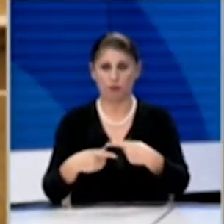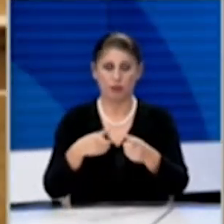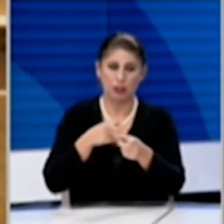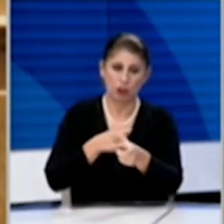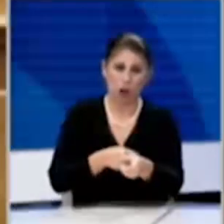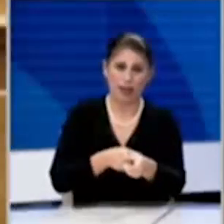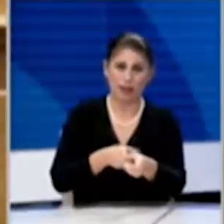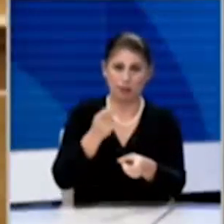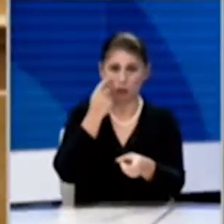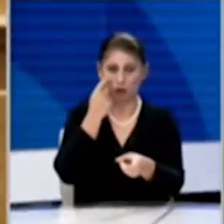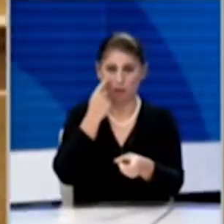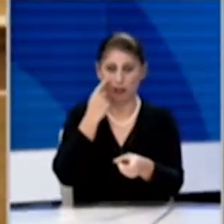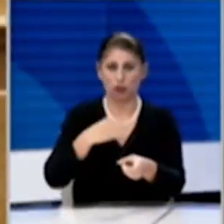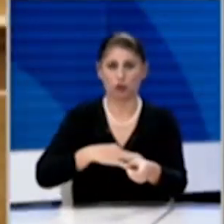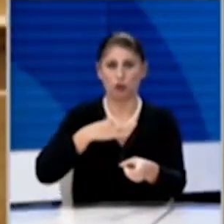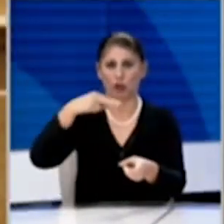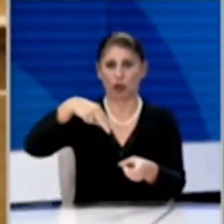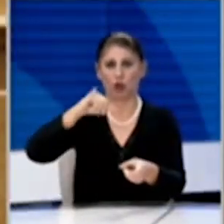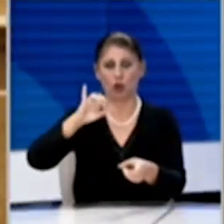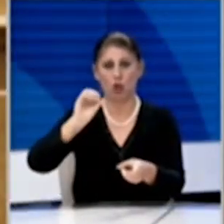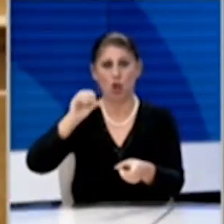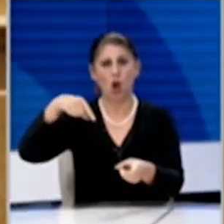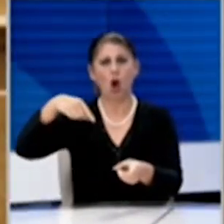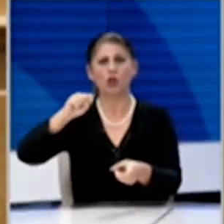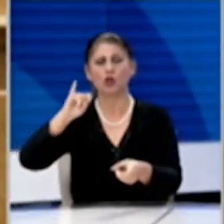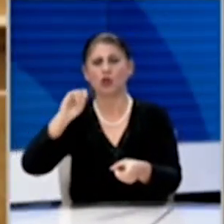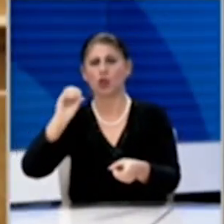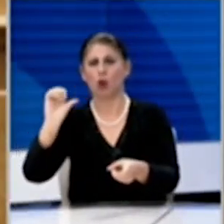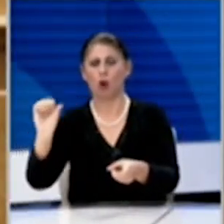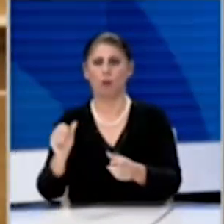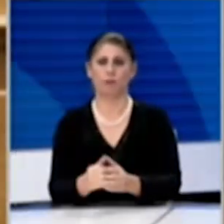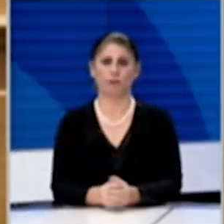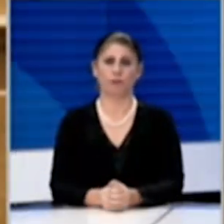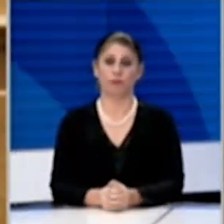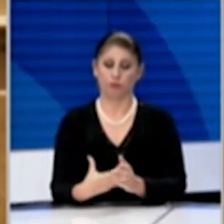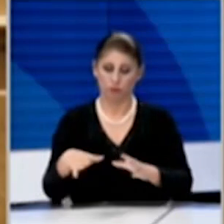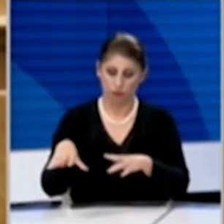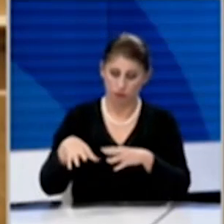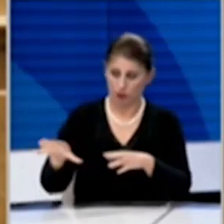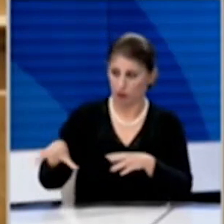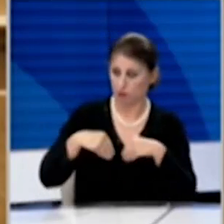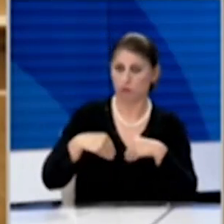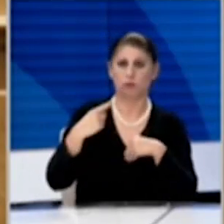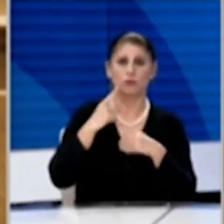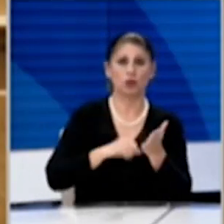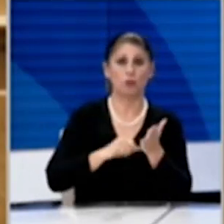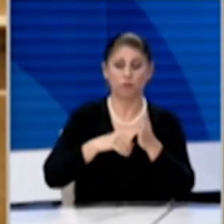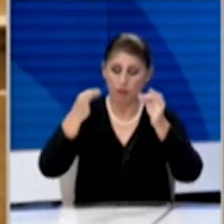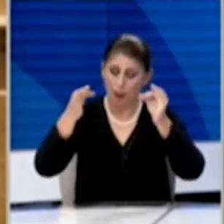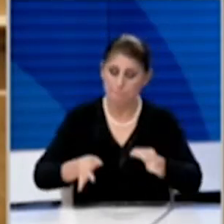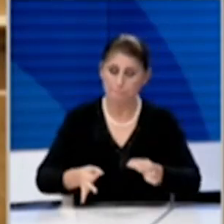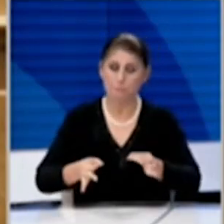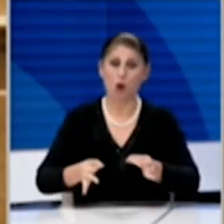έγκλημα στο Μάτι, τον κύριο Λιώτσιο. Έκτη πρόταση, να υιοθετήσετε νομοθεσία απόλυτης προστασίας